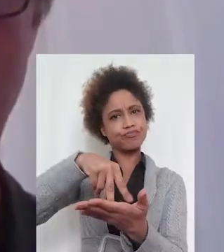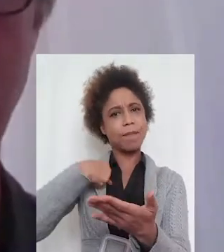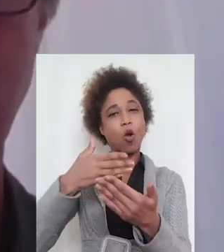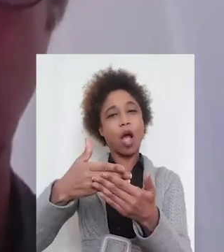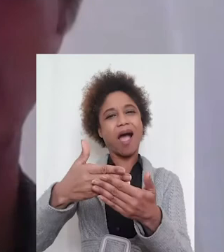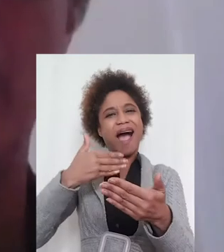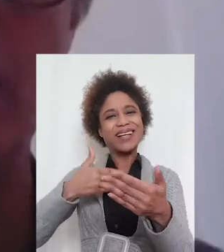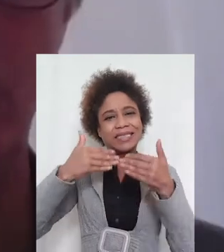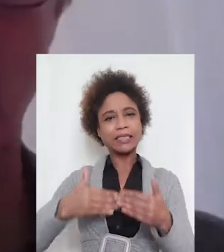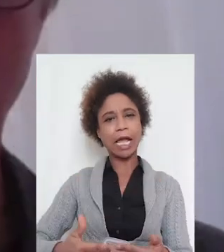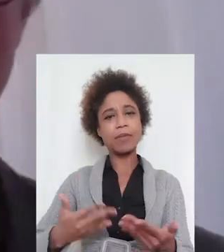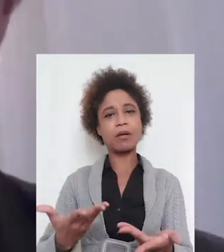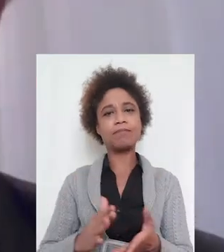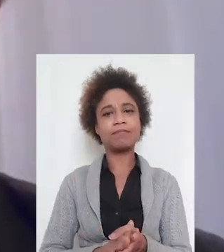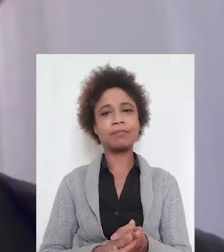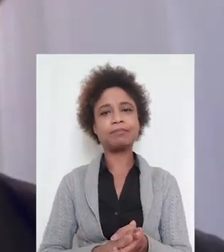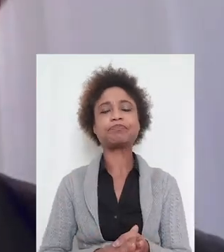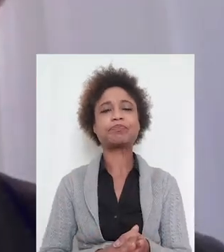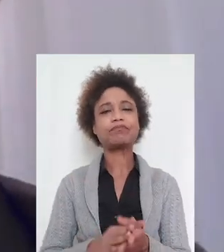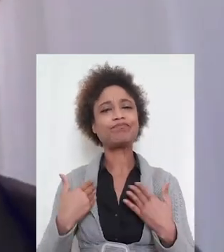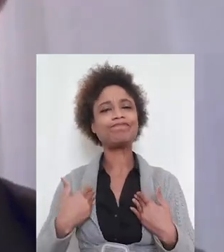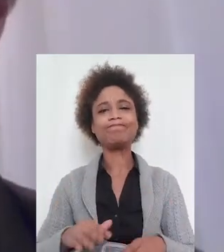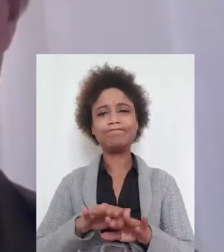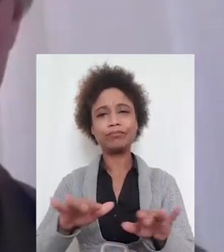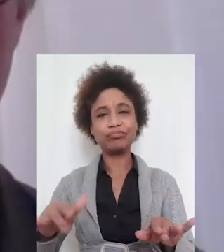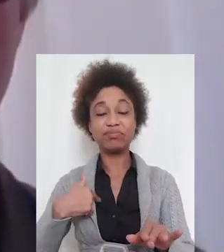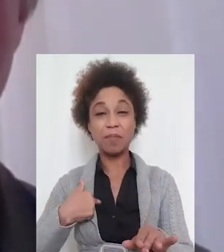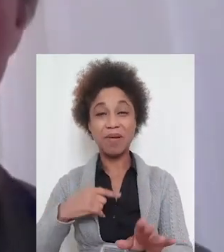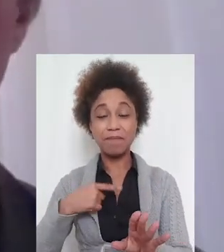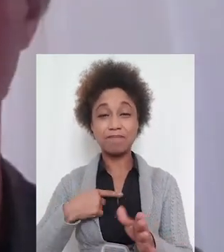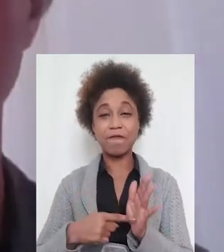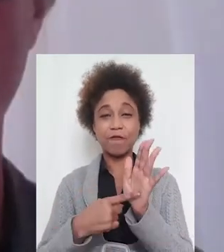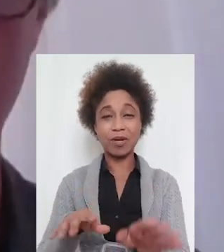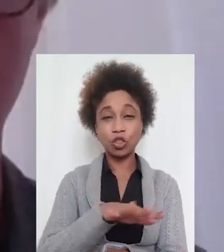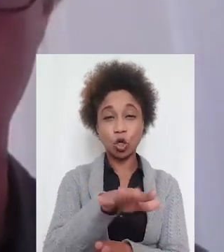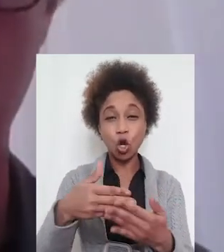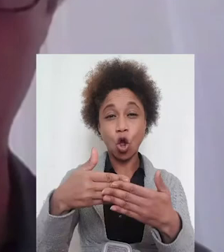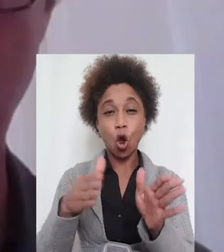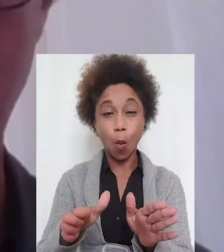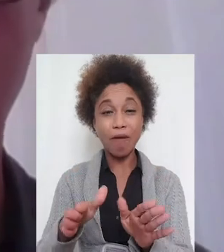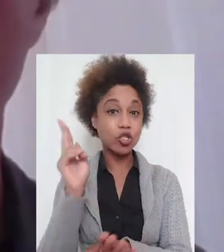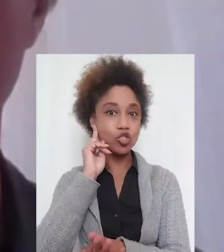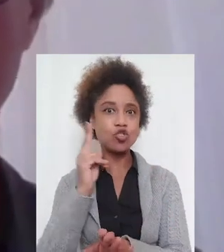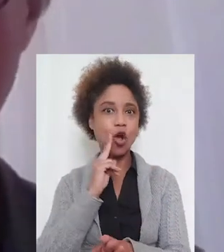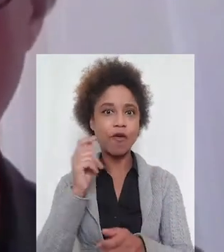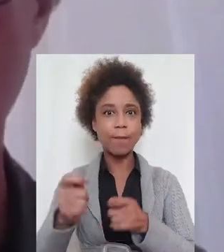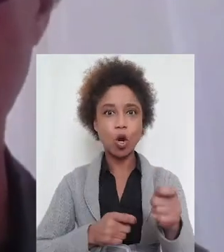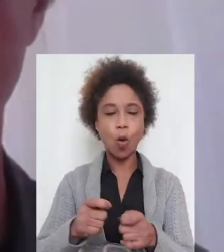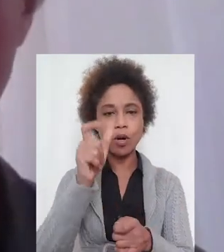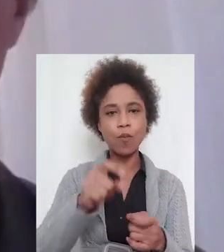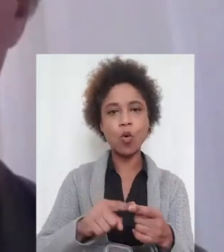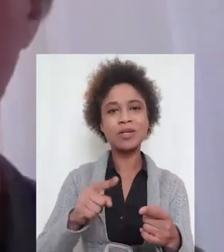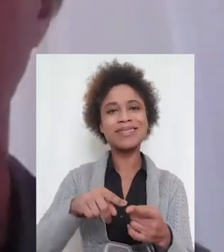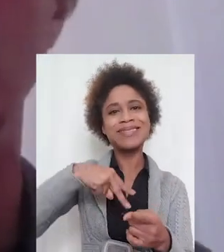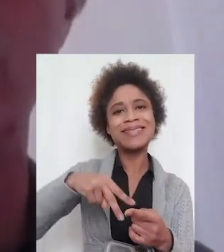schermen. En in alle gelederen. Staat de sector bijvoorbeeld ook open voor een dove programmeur, voor een dansdocent